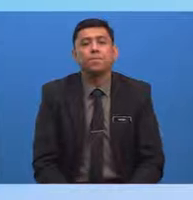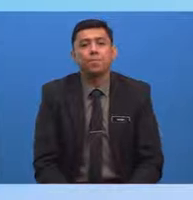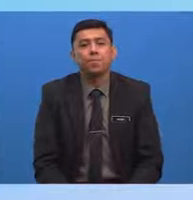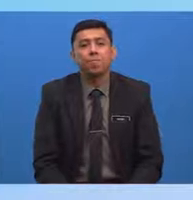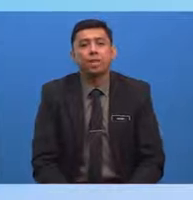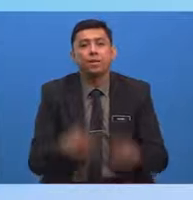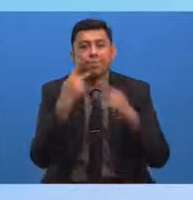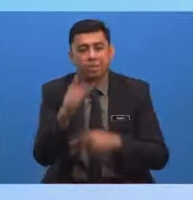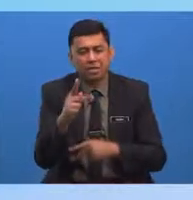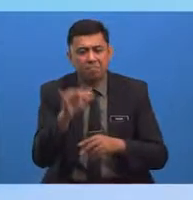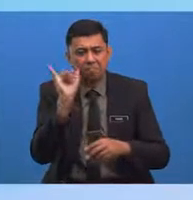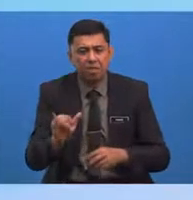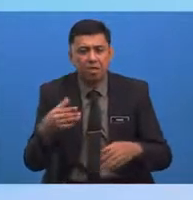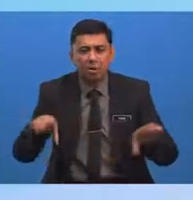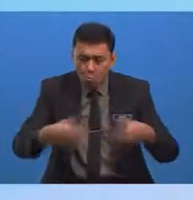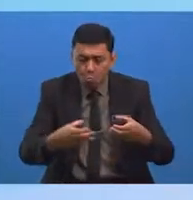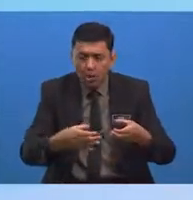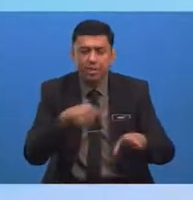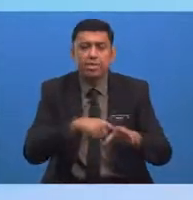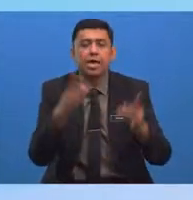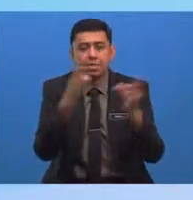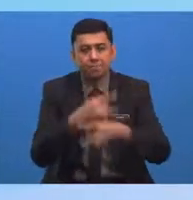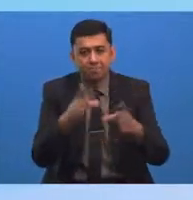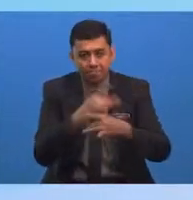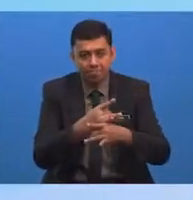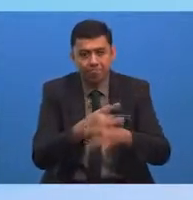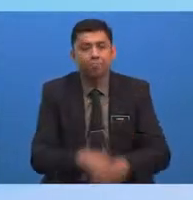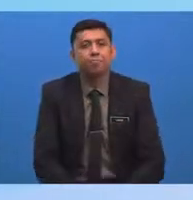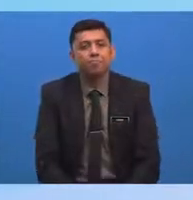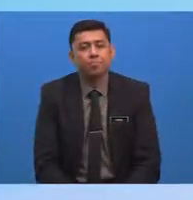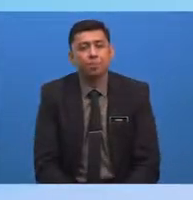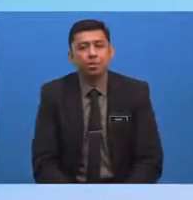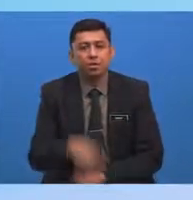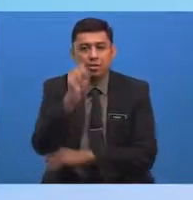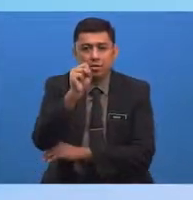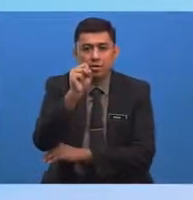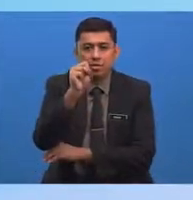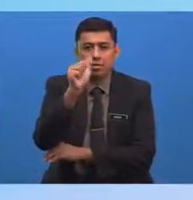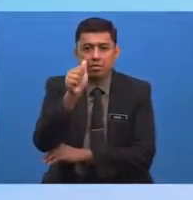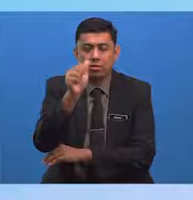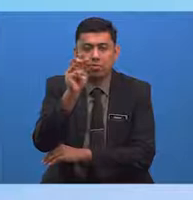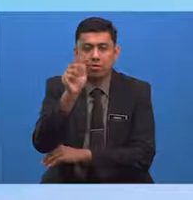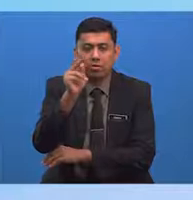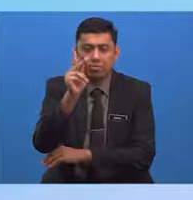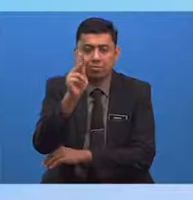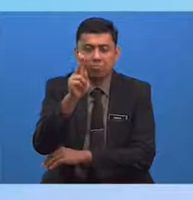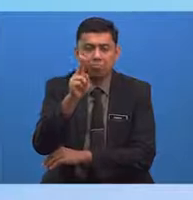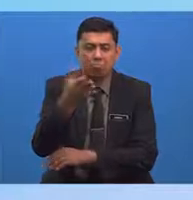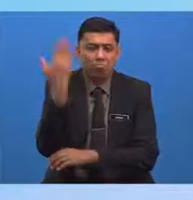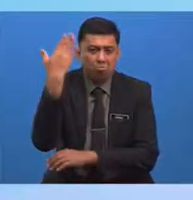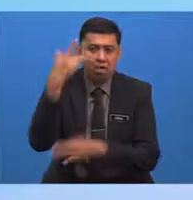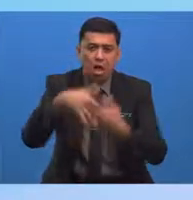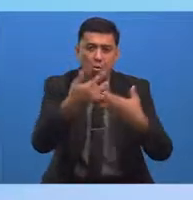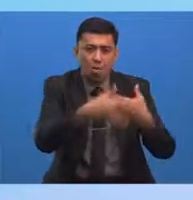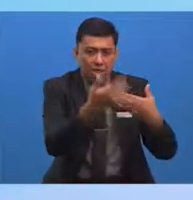dilaksanakan sebelum ini di Sarawak. Kerajaan Sawaku merupakan kerajaan awal yang terletak di sekitar Sungai